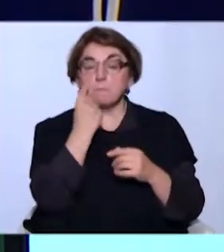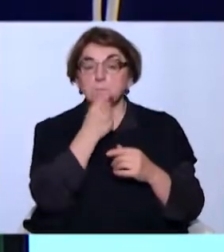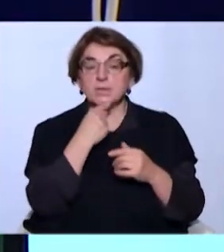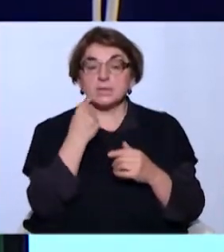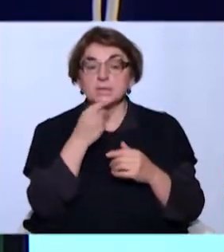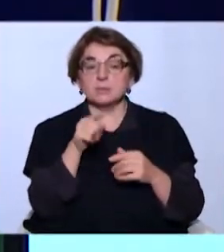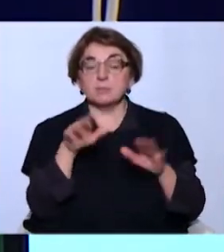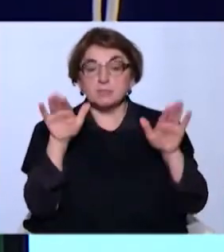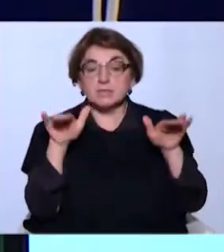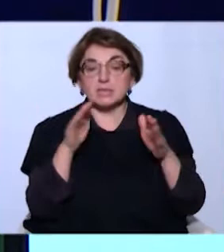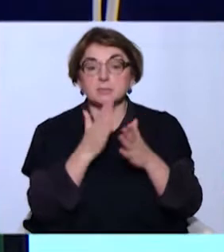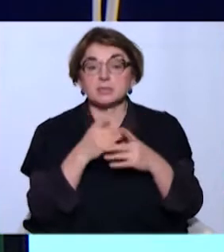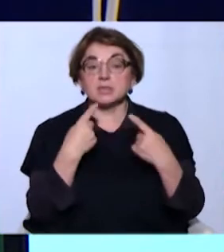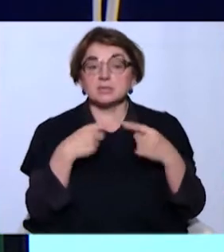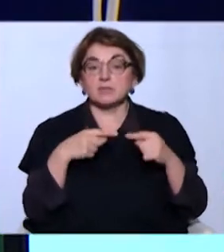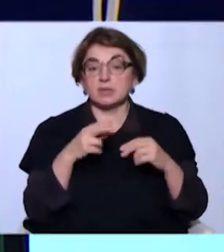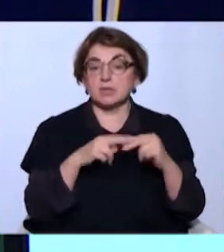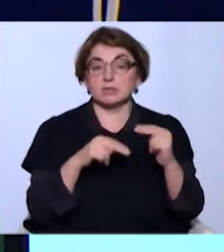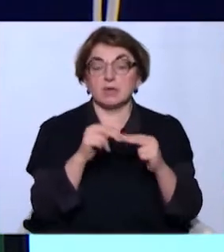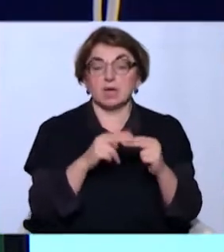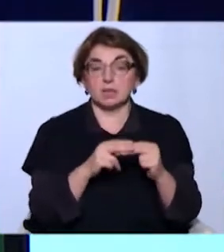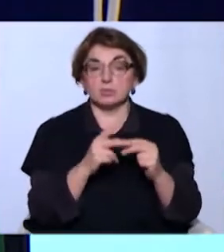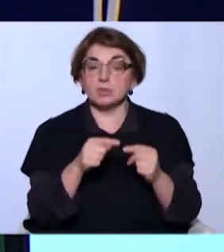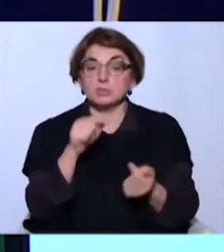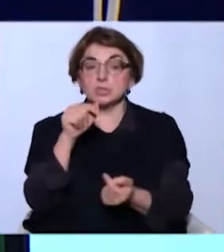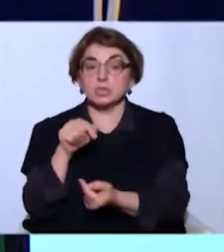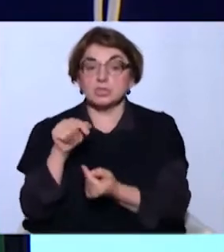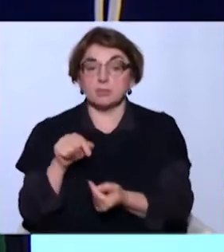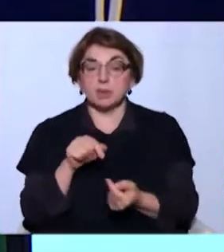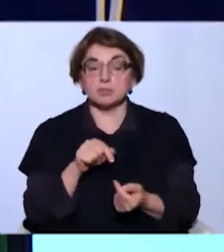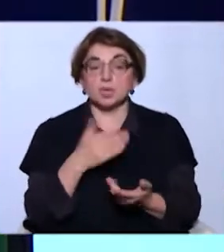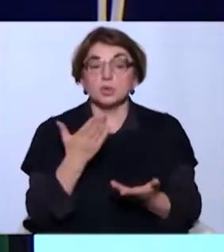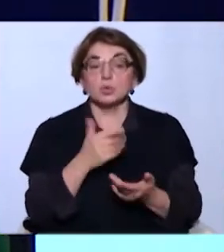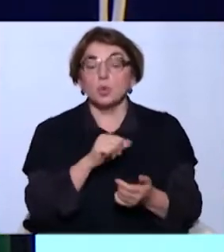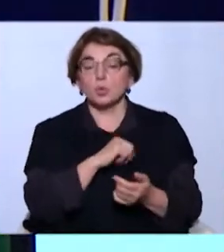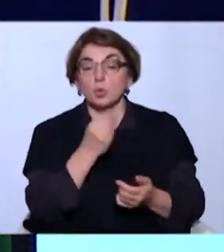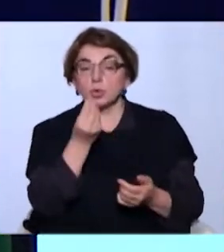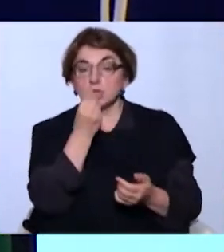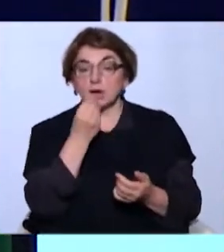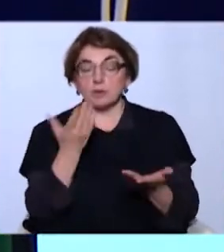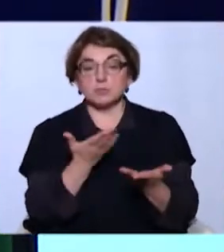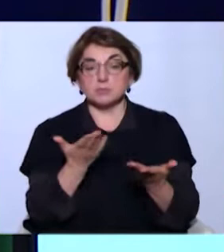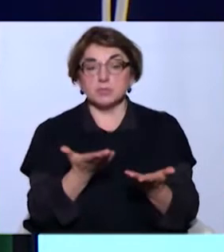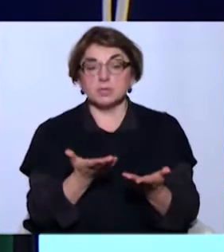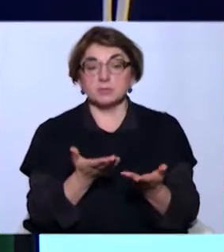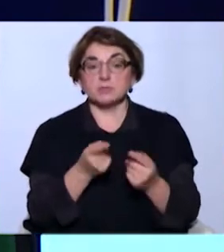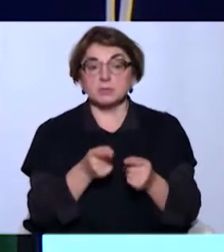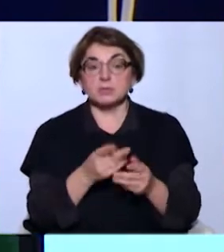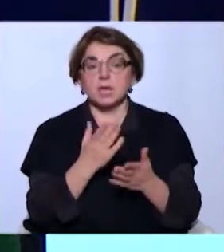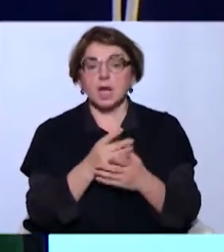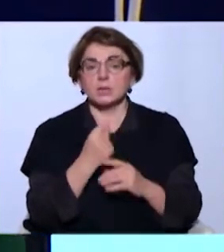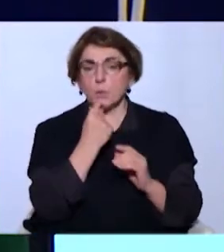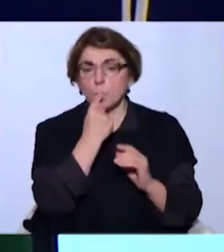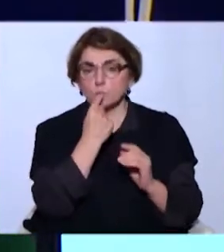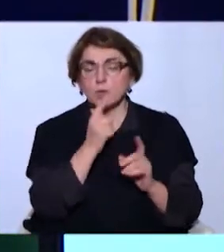საკმაოდ სხვადასხვა აგებულების, იმის და მიხედვით ის როგორი საკვებით იკვებება. არსებობს